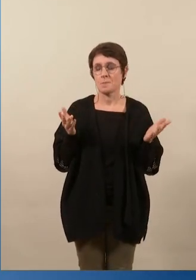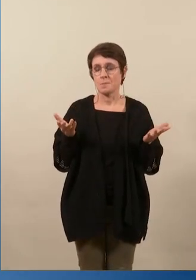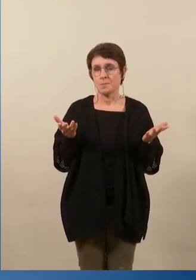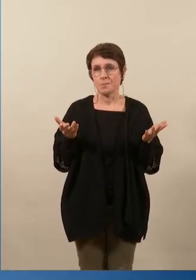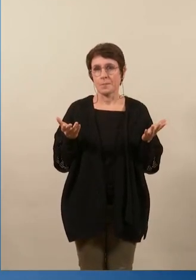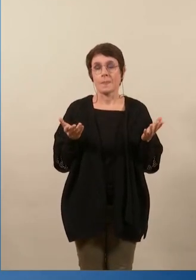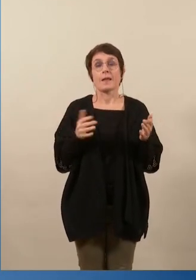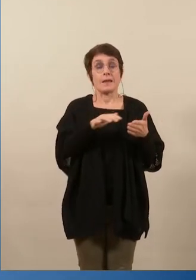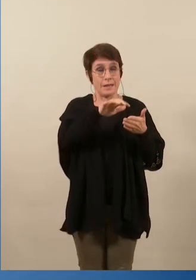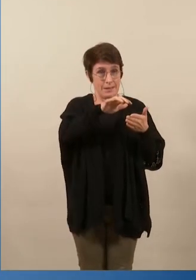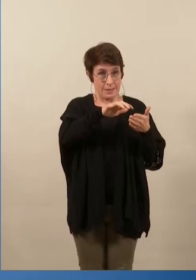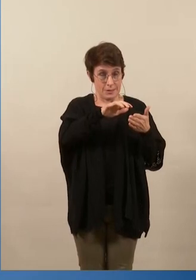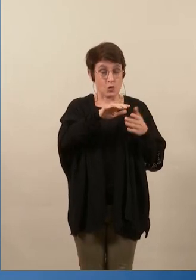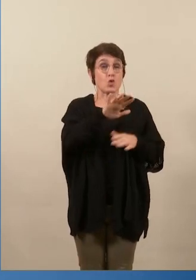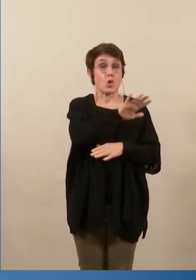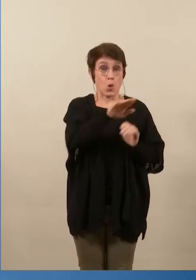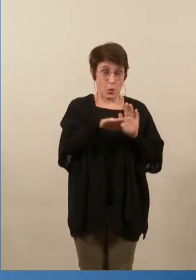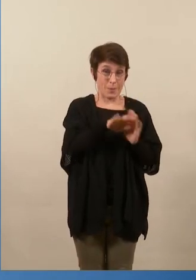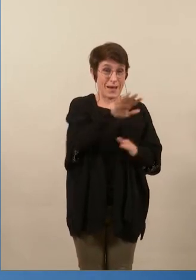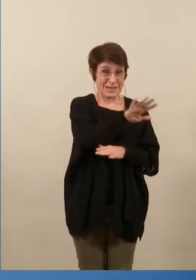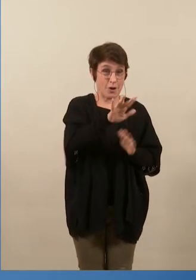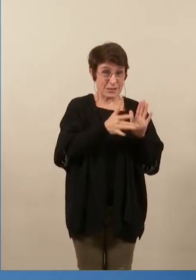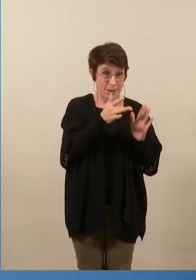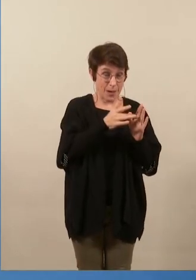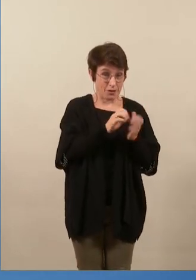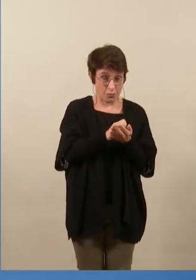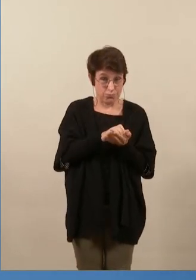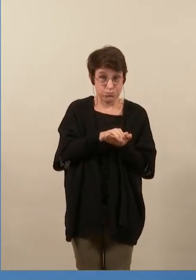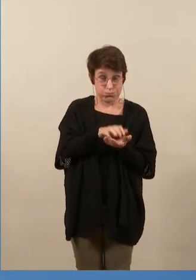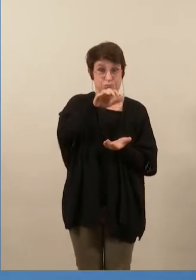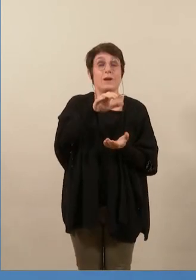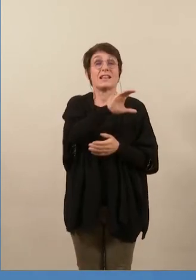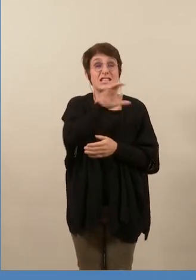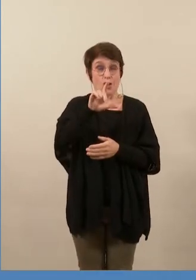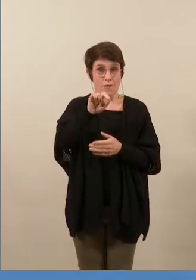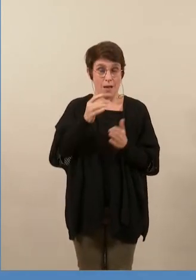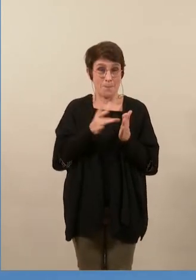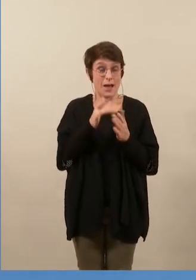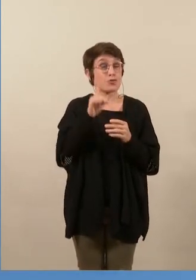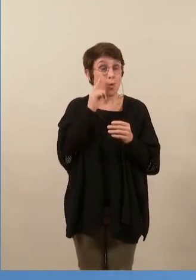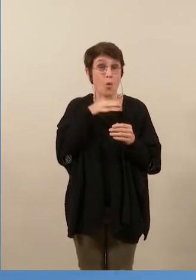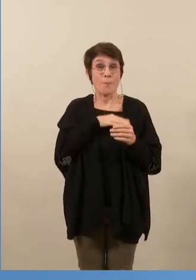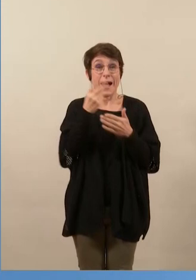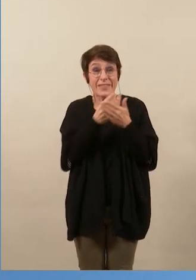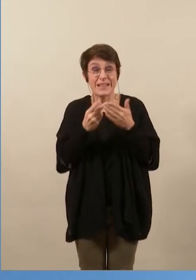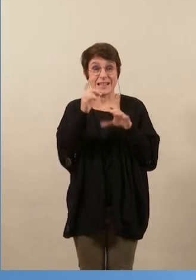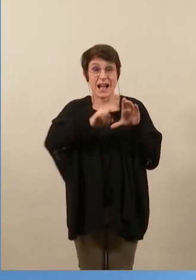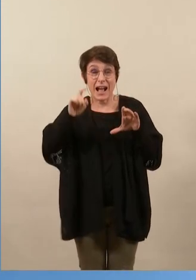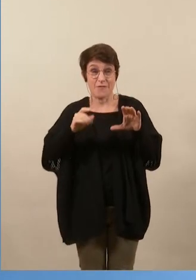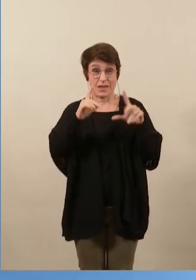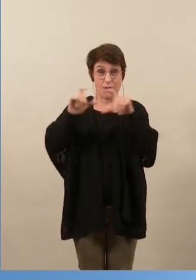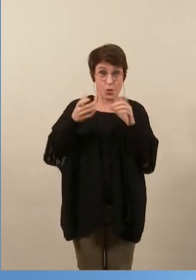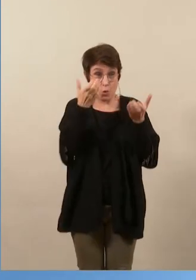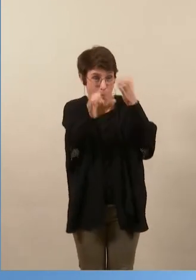l'épaississement passé de 55 pages à 122 pages consiste en des travaux de mise en page et d'insertion graphique avec des photos des